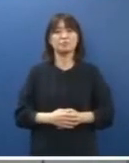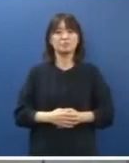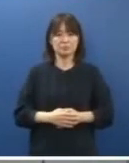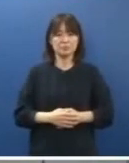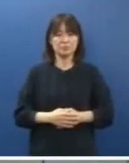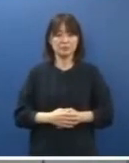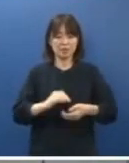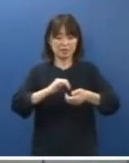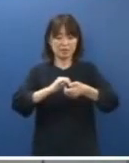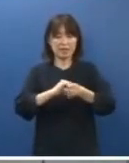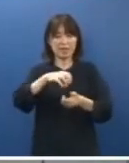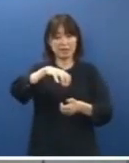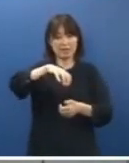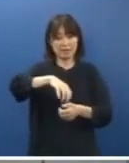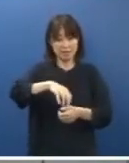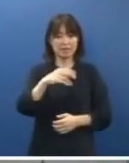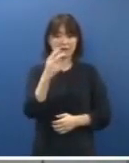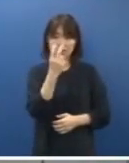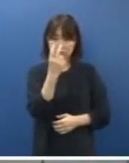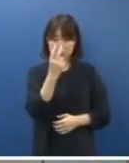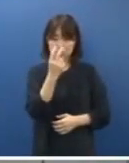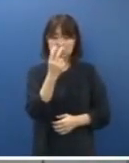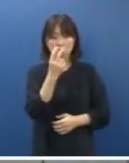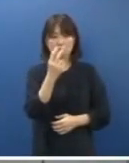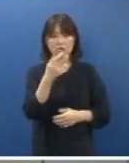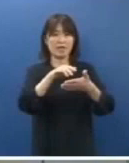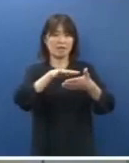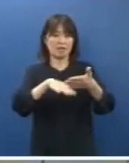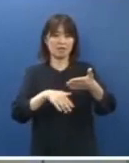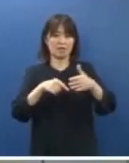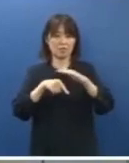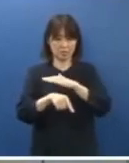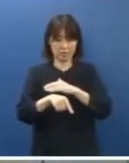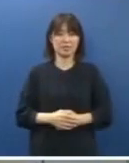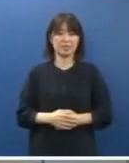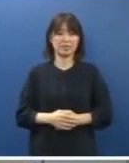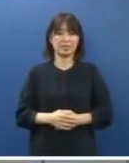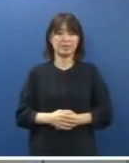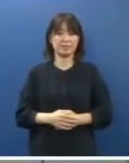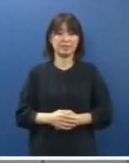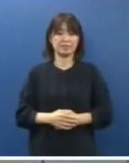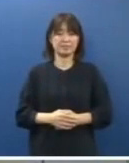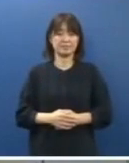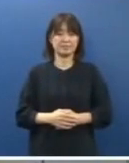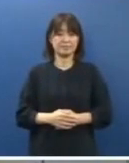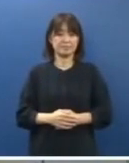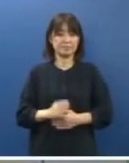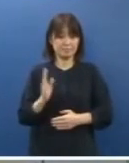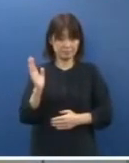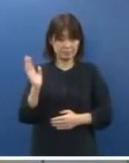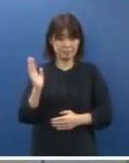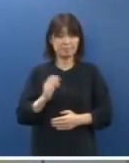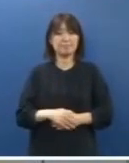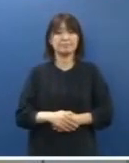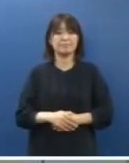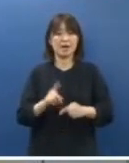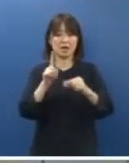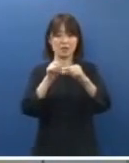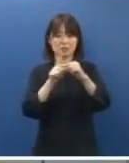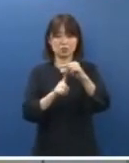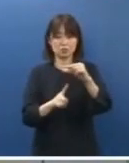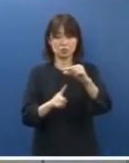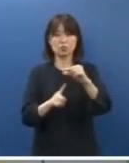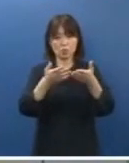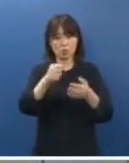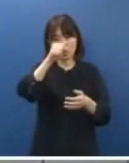定点観測の病院のデータでございます。ただ逆にですね、この中等症以上の患者さんの